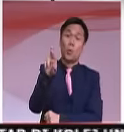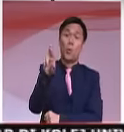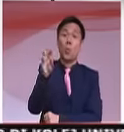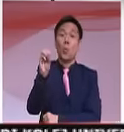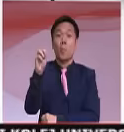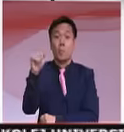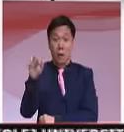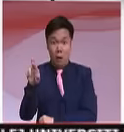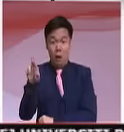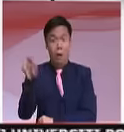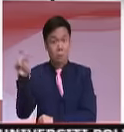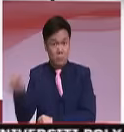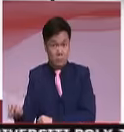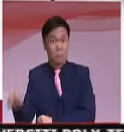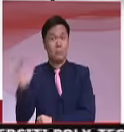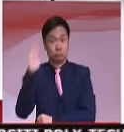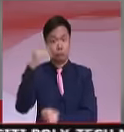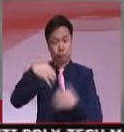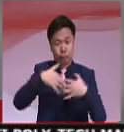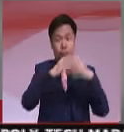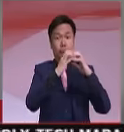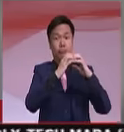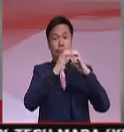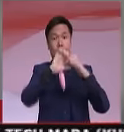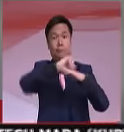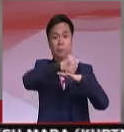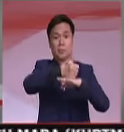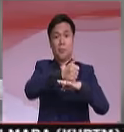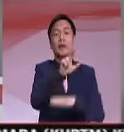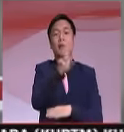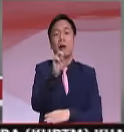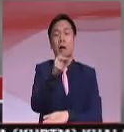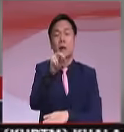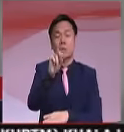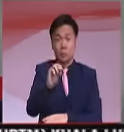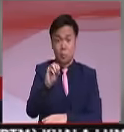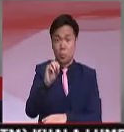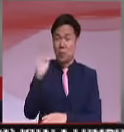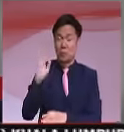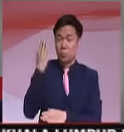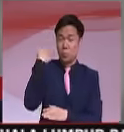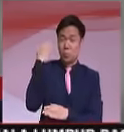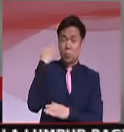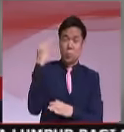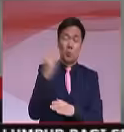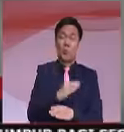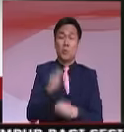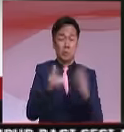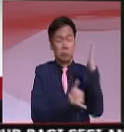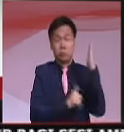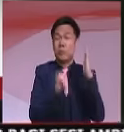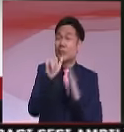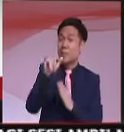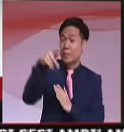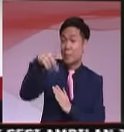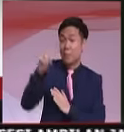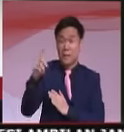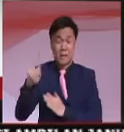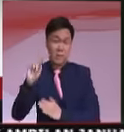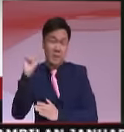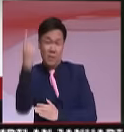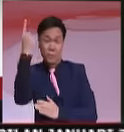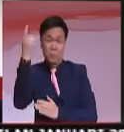merupakan salah seorang Tengah salno yang juga yang dipertua dewan rakyat pertama yang dipertuan Agung Al Sultan